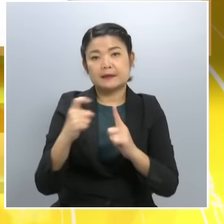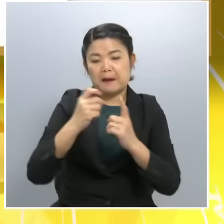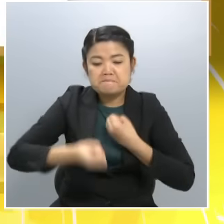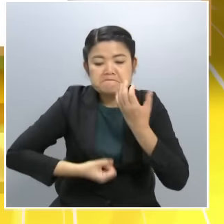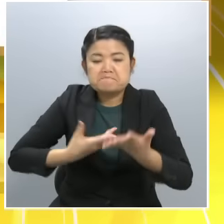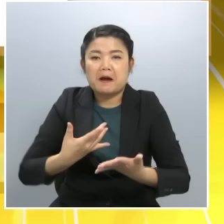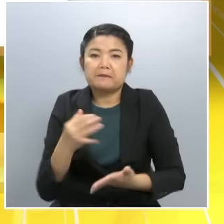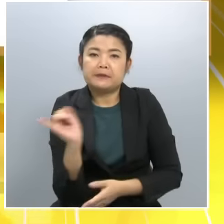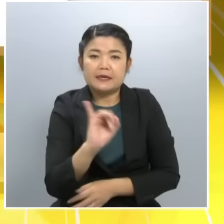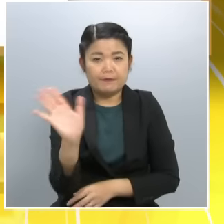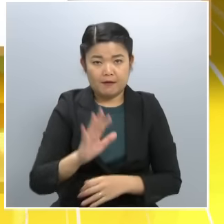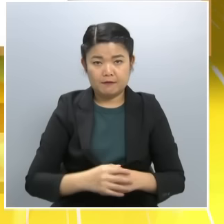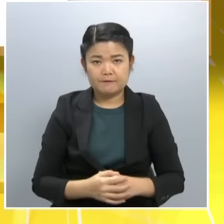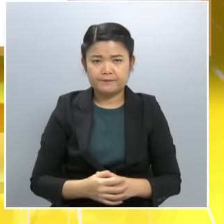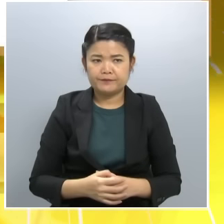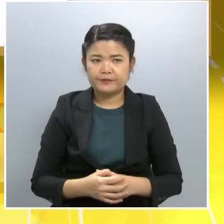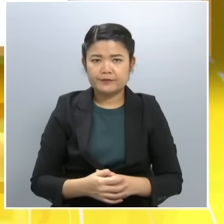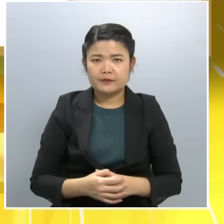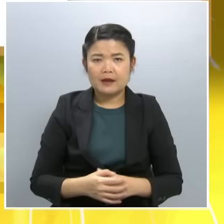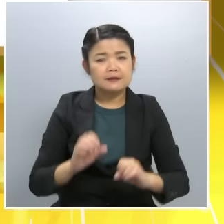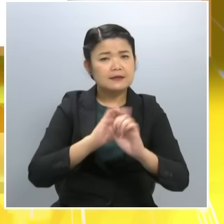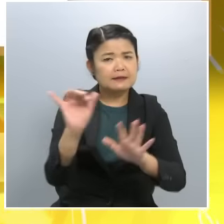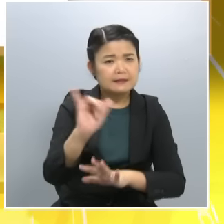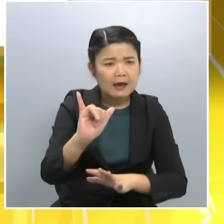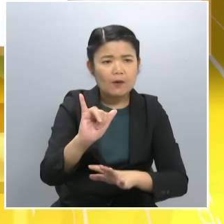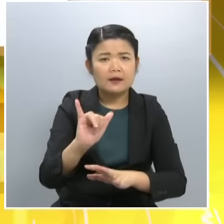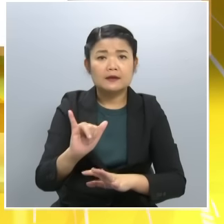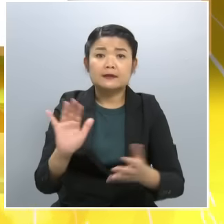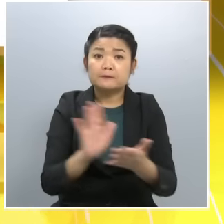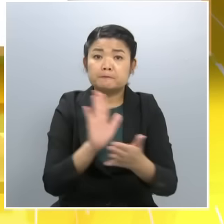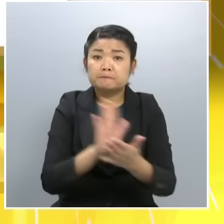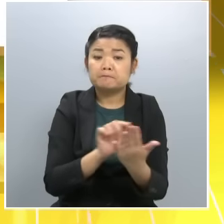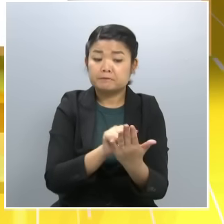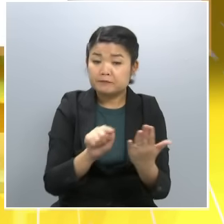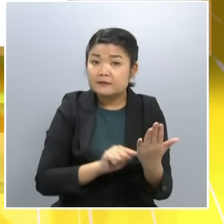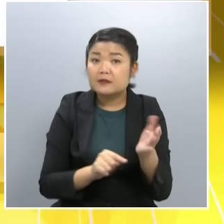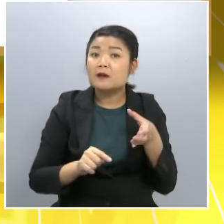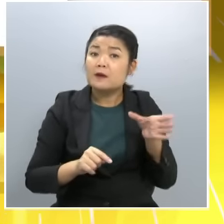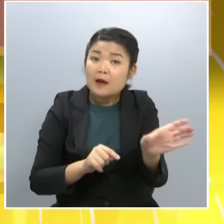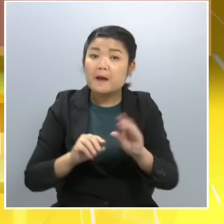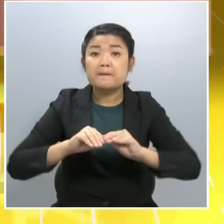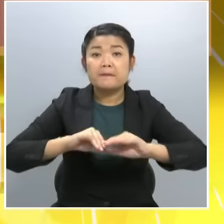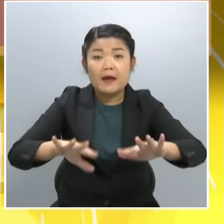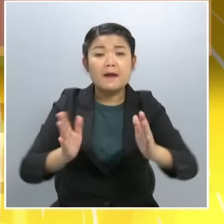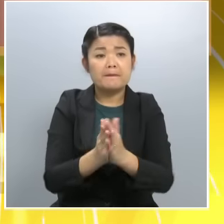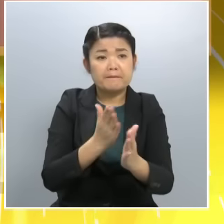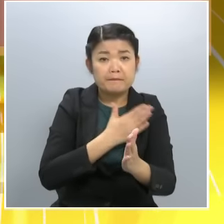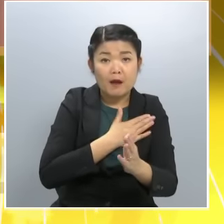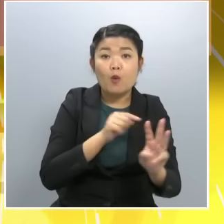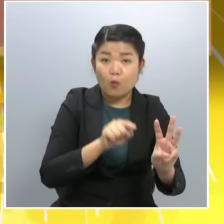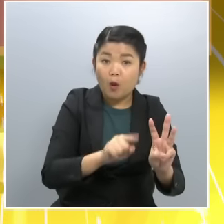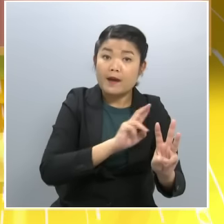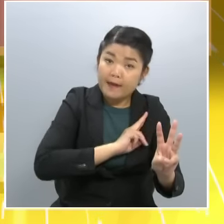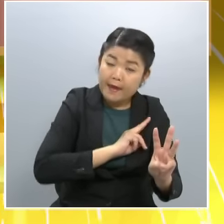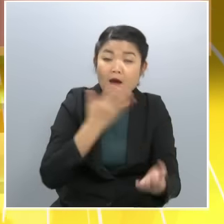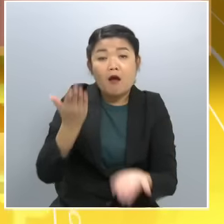จริงๆท่านก็ออกตัวนะคะว่ามันก็ยังไม่มีความชัดเจนว่าเอกสารที่โพสต์เนี่ยพระอาจารย์วอวชิรเมธีเป็นผู้โพสต์เองหรือทีมงานโพสต์ซึ่ง